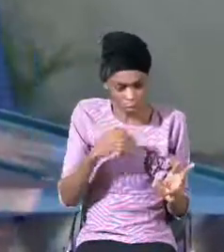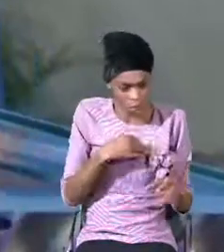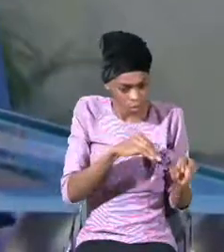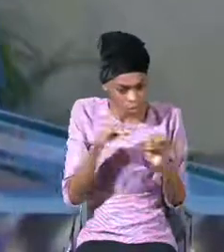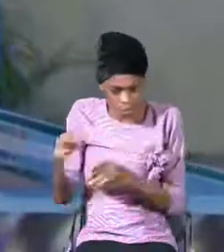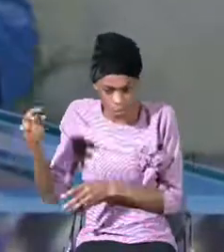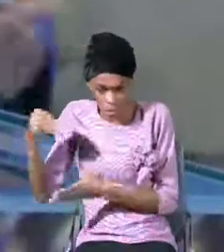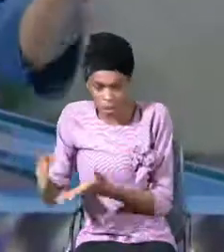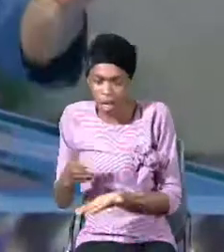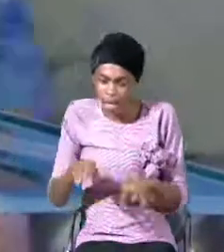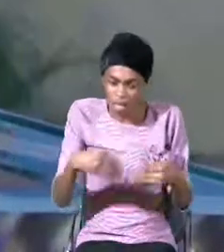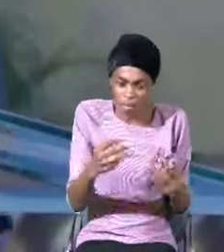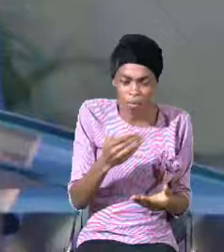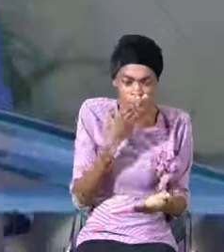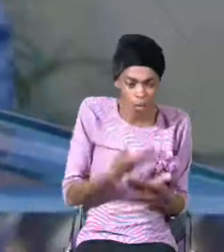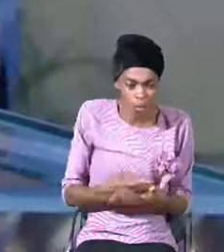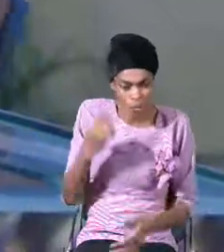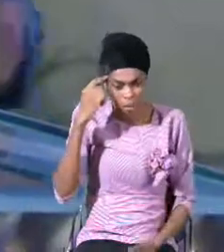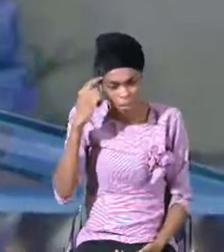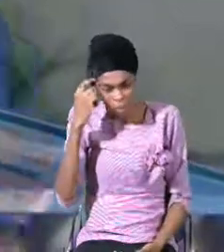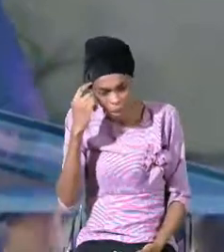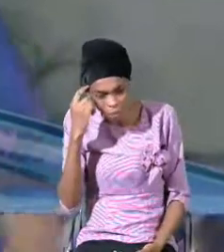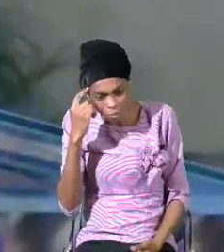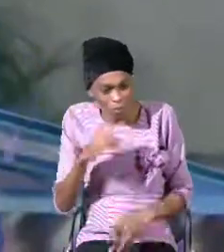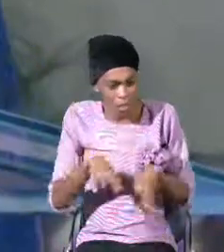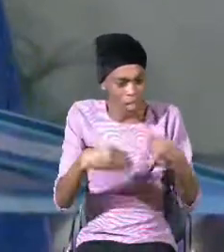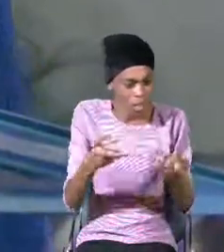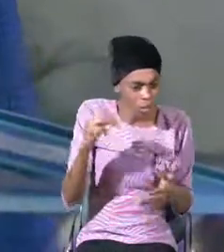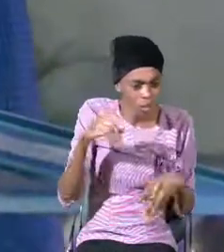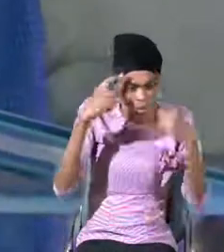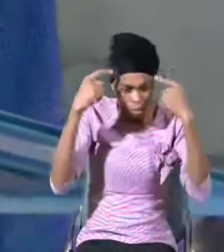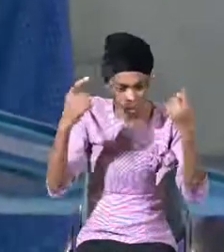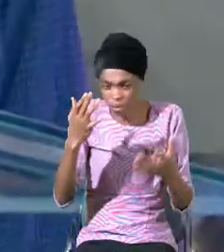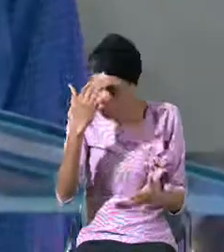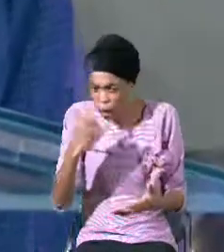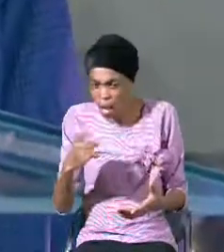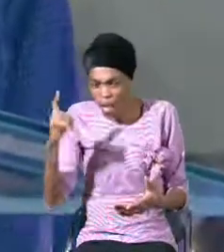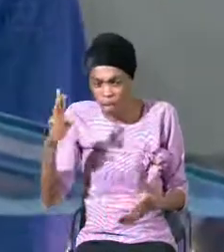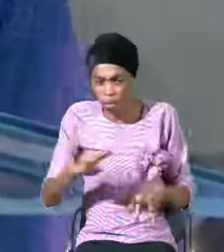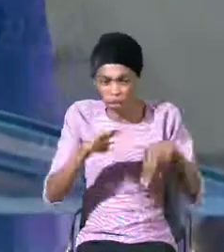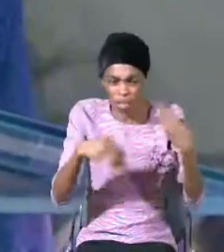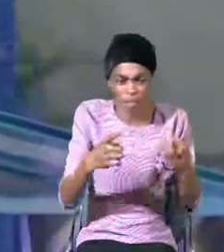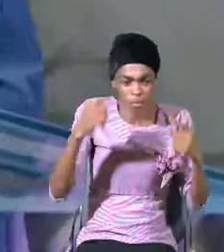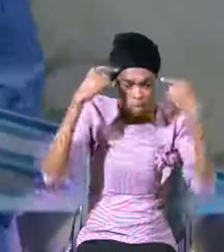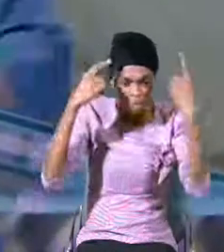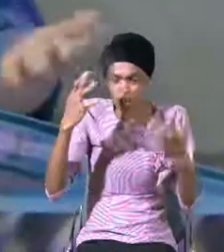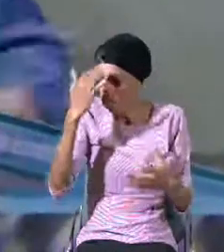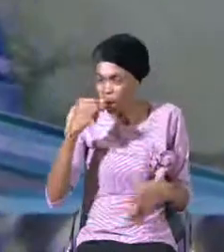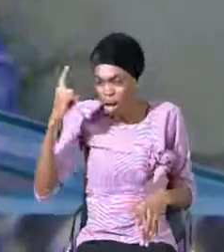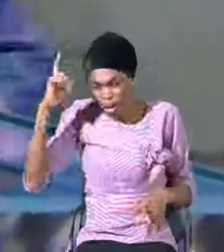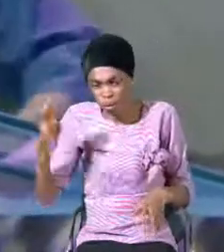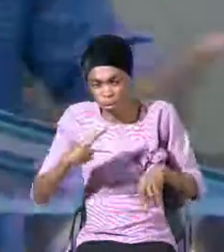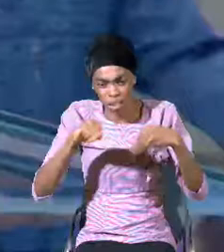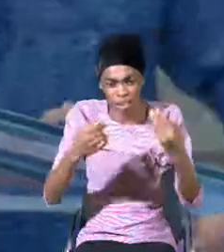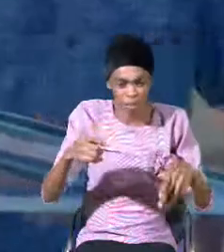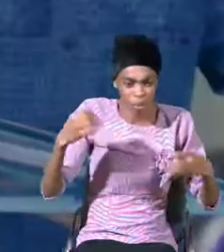donné un bon cerveau? Pourquoi est-ce que Dieu lui a donné du succès? Pourquoi est-ce que Dieu lui a donné l'abondance? Pourquoi est-ce que